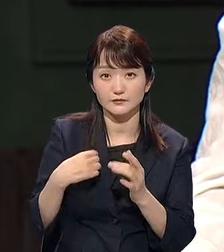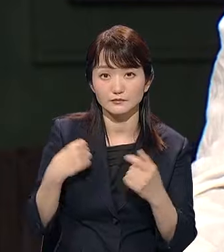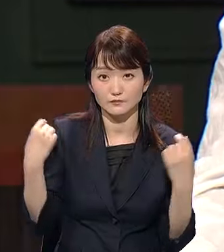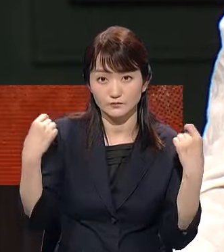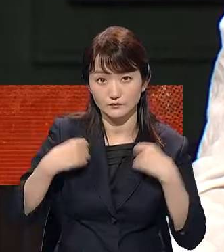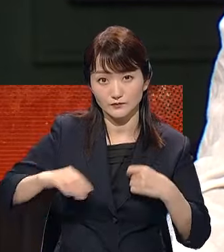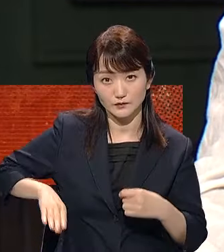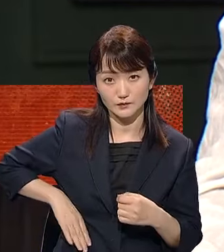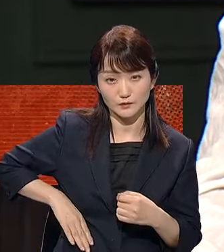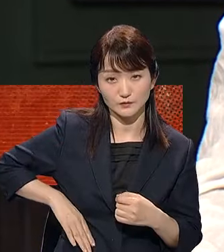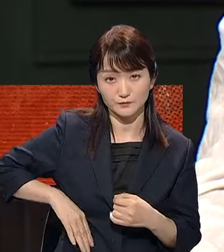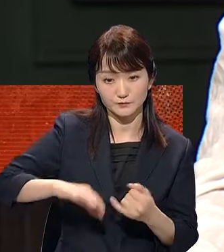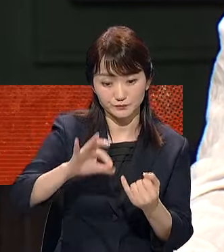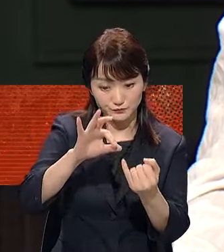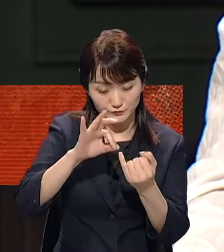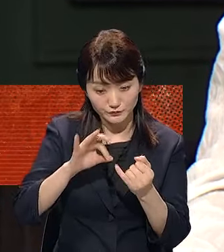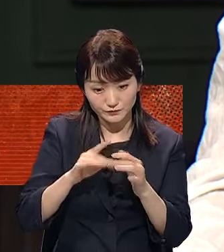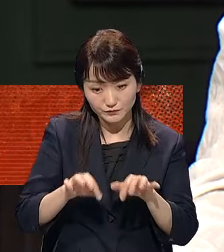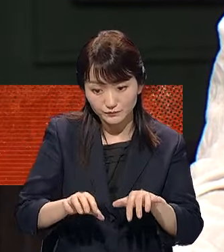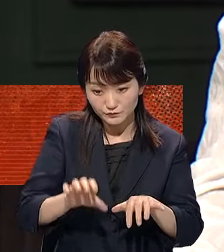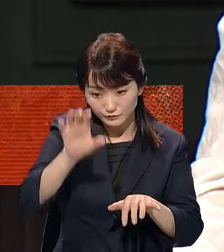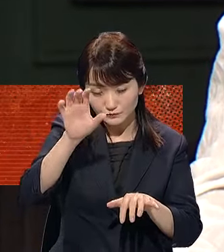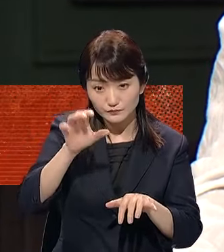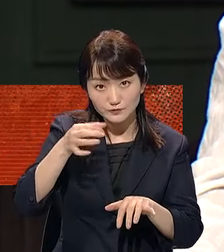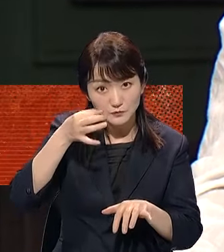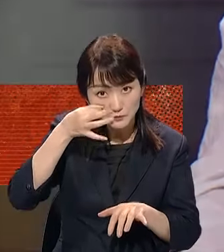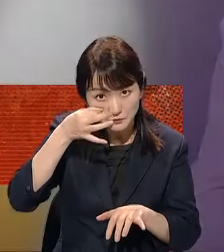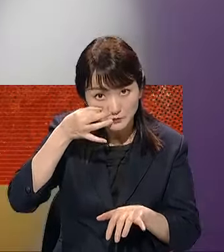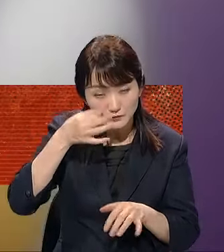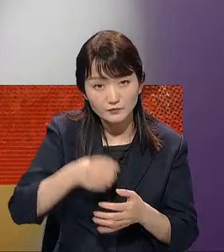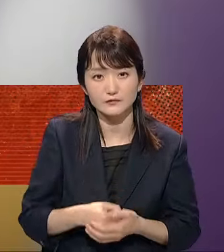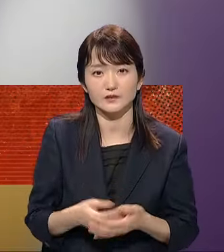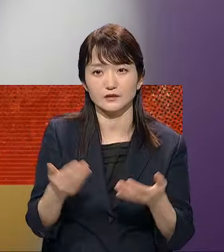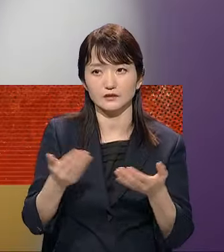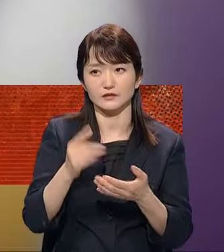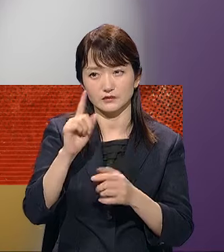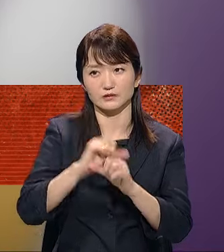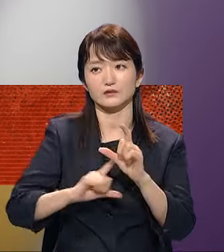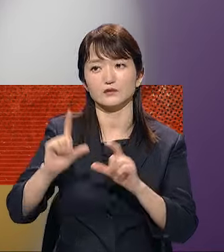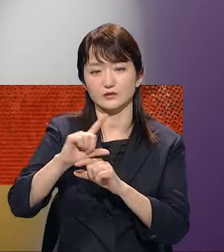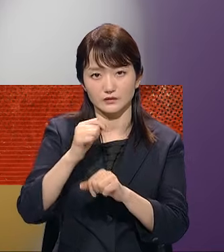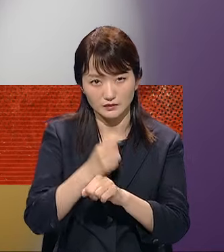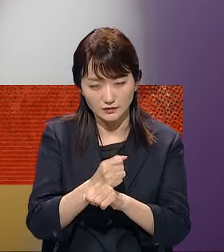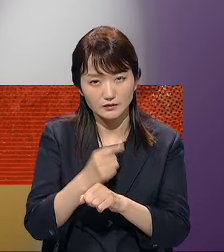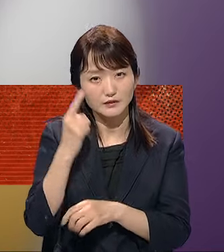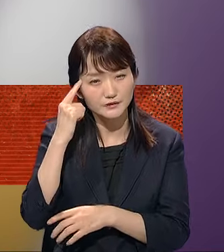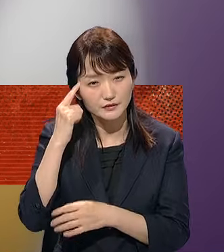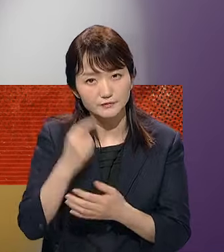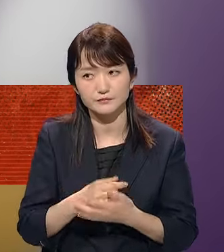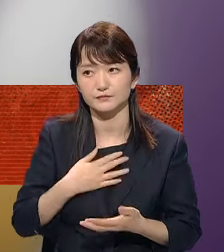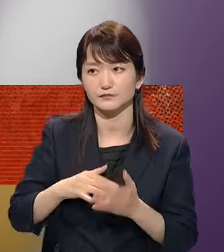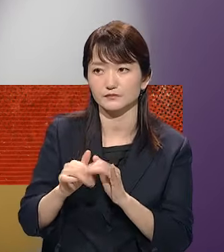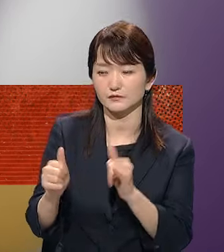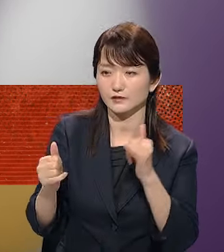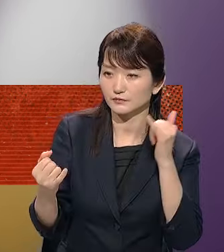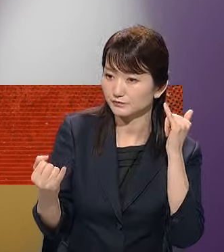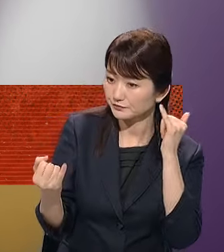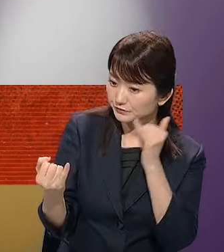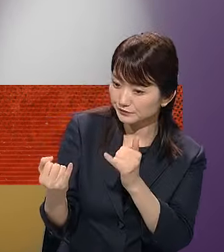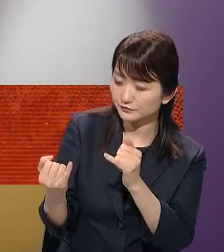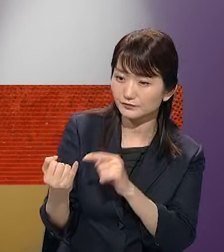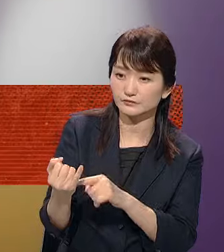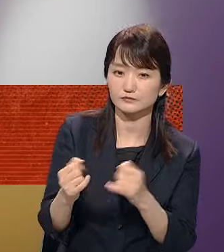글을 봤다고 하는데요. 제보자는 일 하나 더 해야겠다 이런 생각을 하고 있었던 차에 잘 됐다 싶어서 지인에게 연락을 했고,